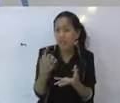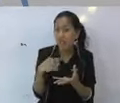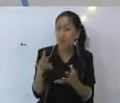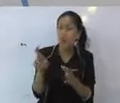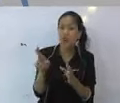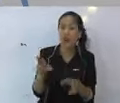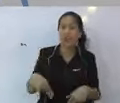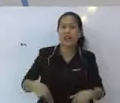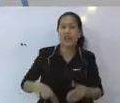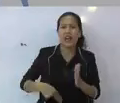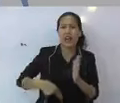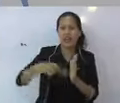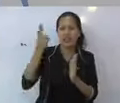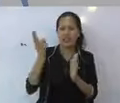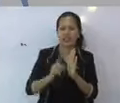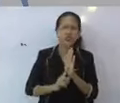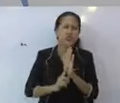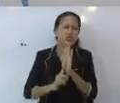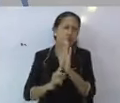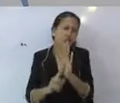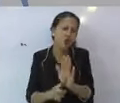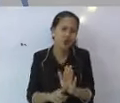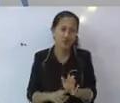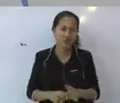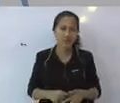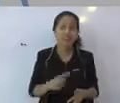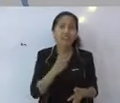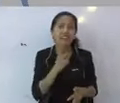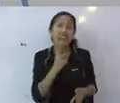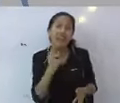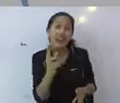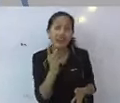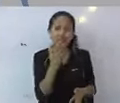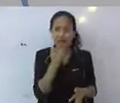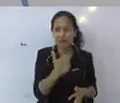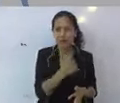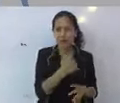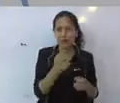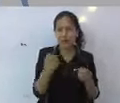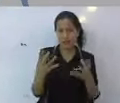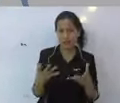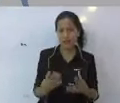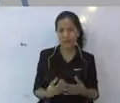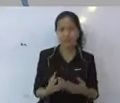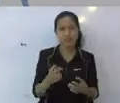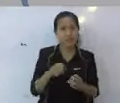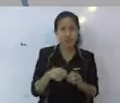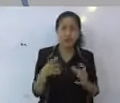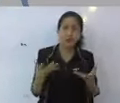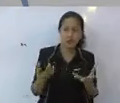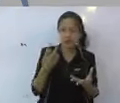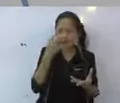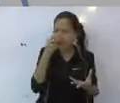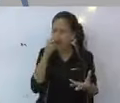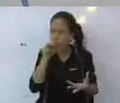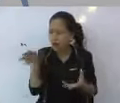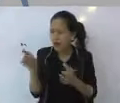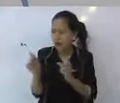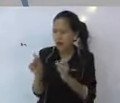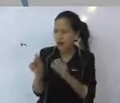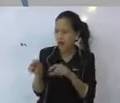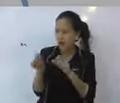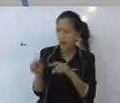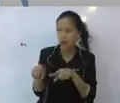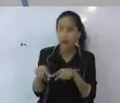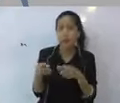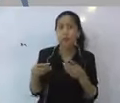mga... Yan yung mga available sa supermarket na... tikim-tikim, kaya. Yung ano ba tawa, sa yung mga